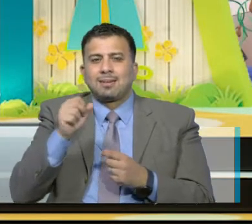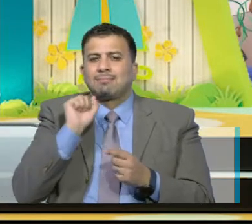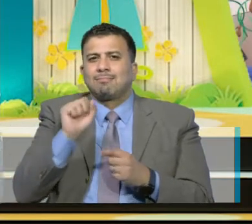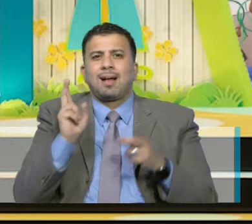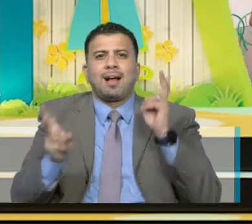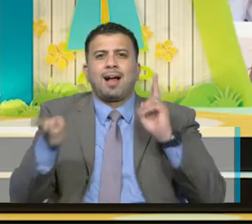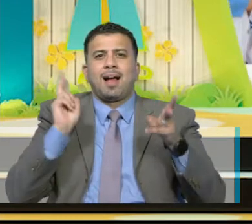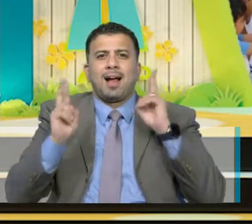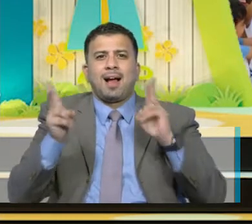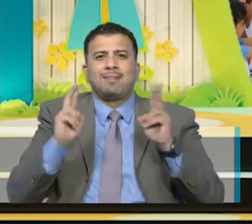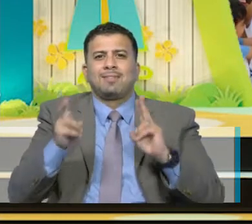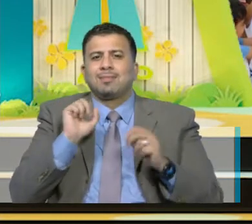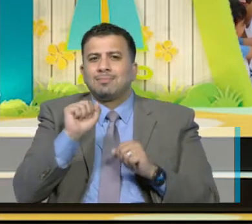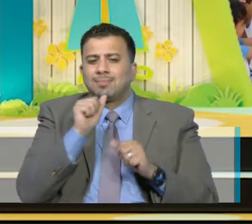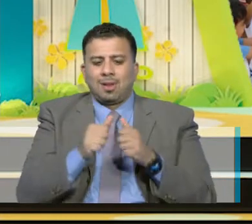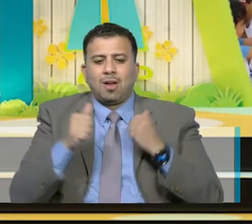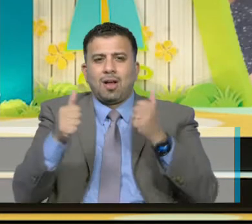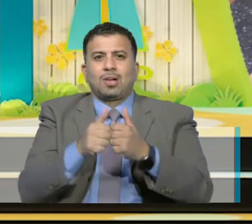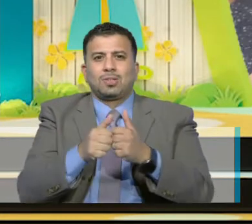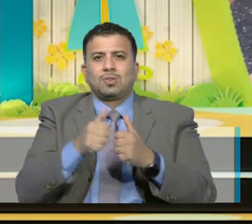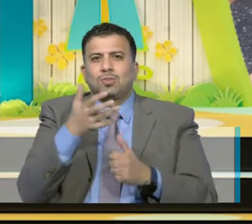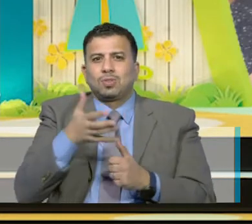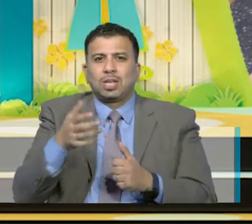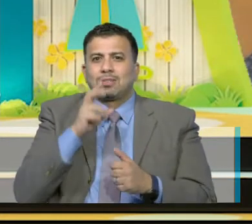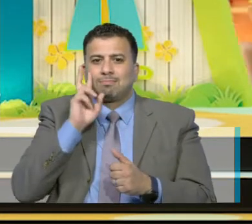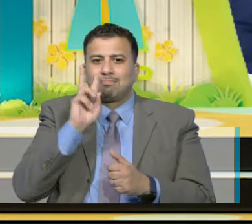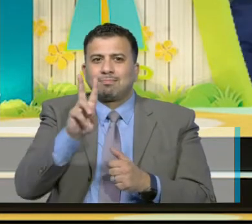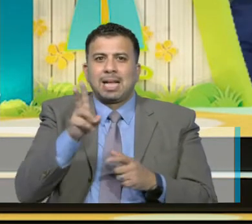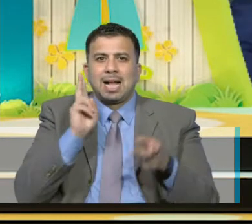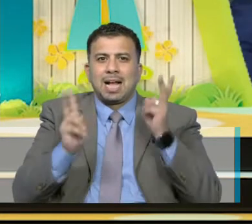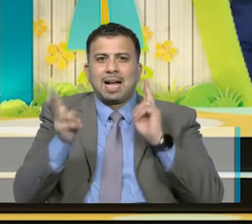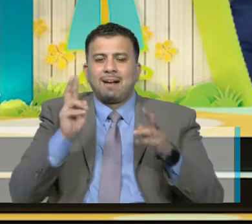خاصة أتاحت الاحتفالية لأهالي الأطفال متابعة